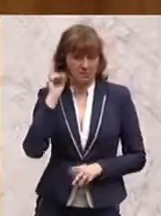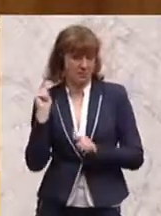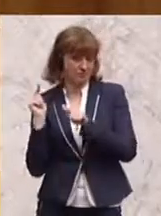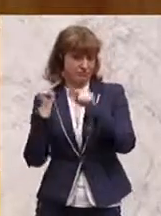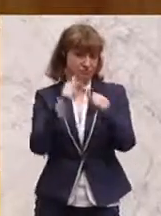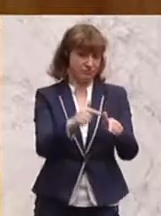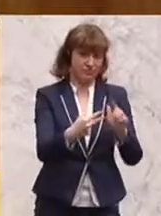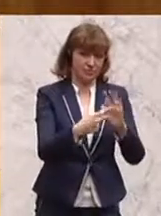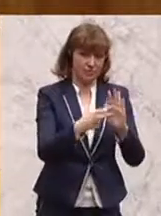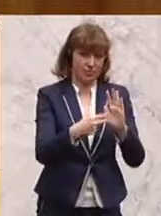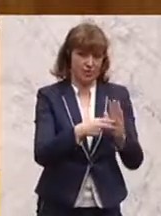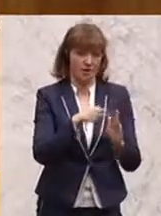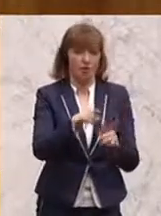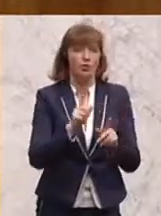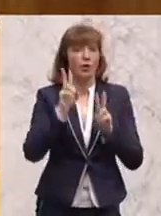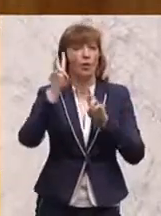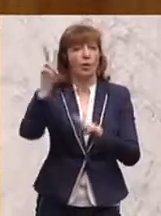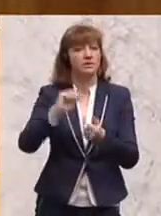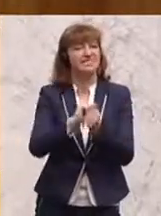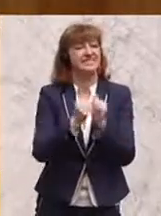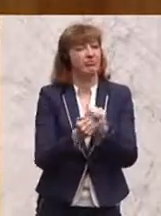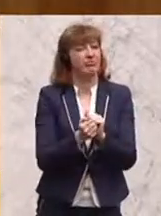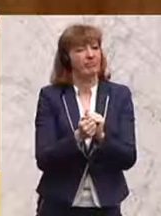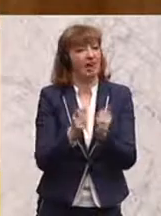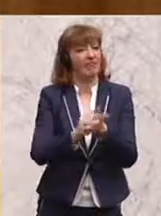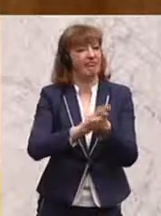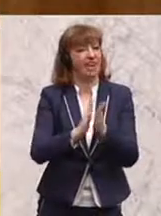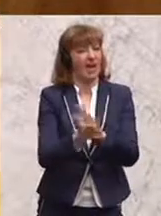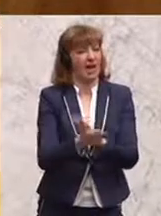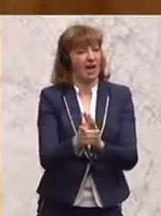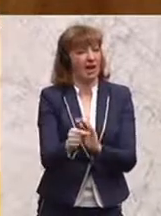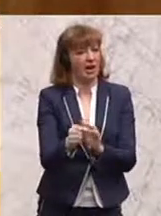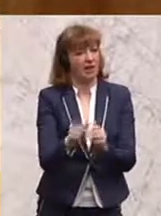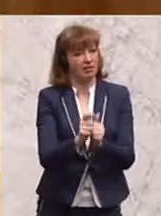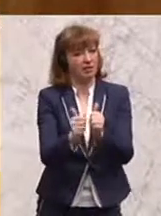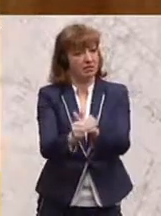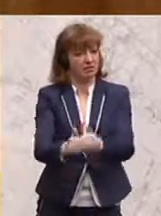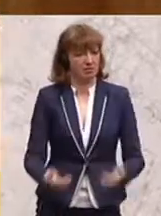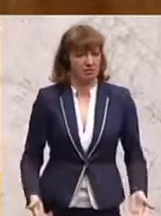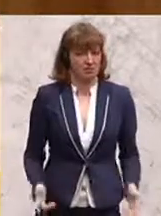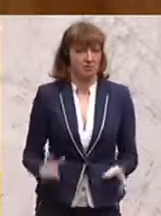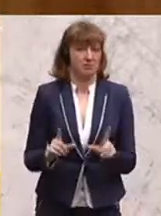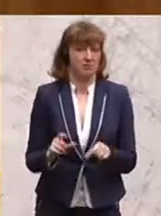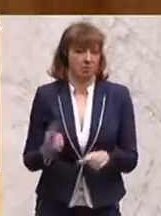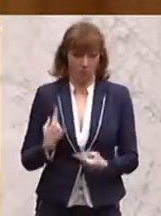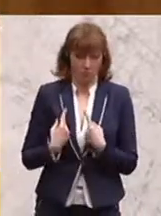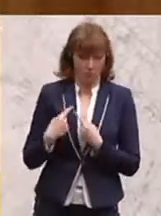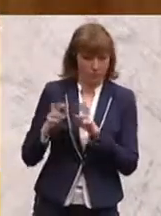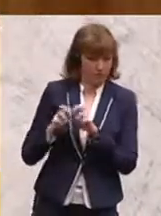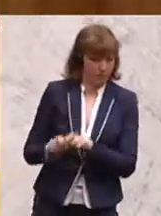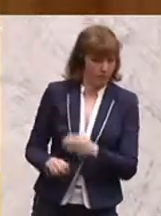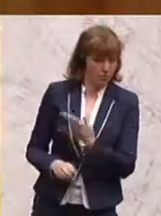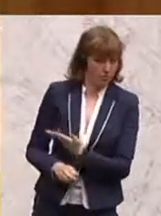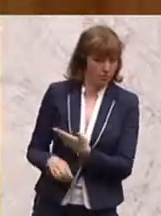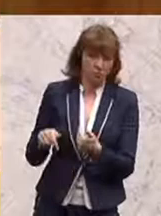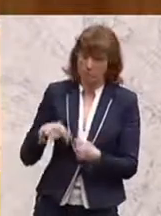ziehen, um sich dort mit Gotteskämpfern unter Anführungszeichen zu verheiraten und dort an der Seite zu stehen. Das heißt, bei dieser Motivenforschung muss